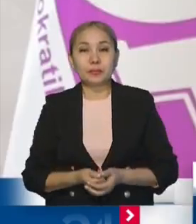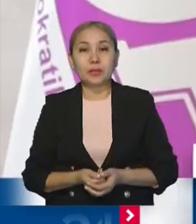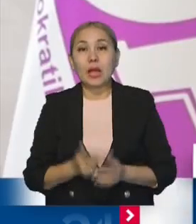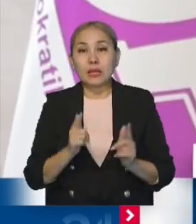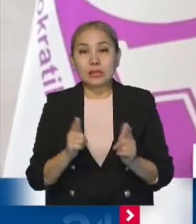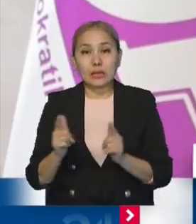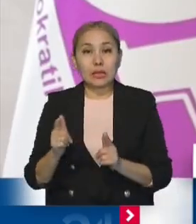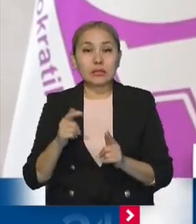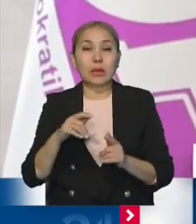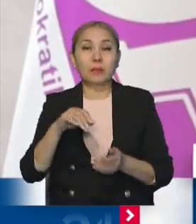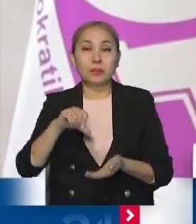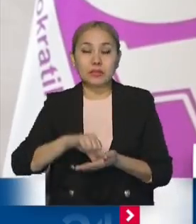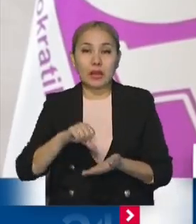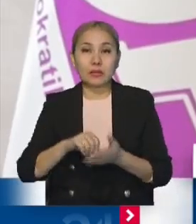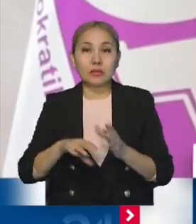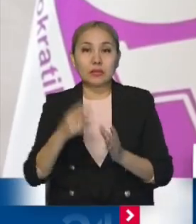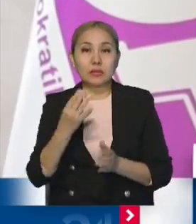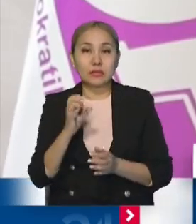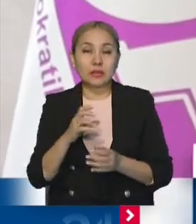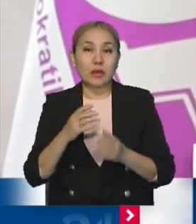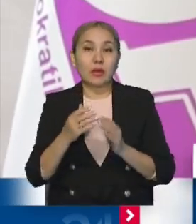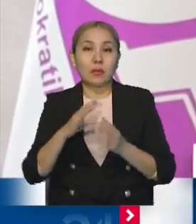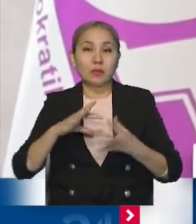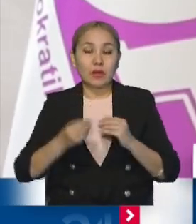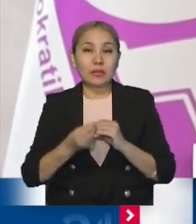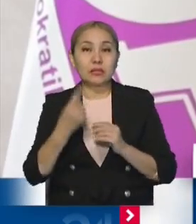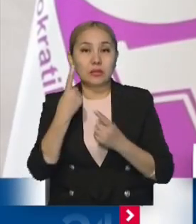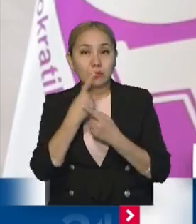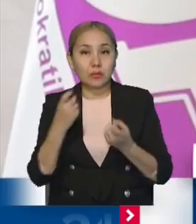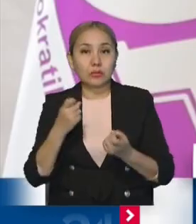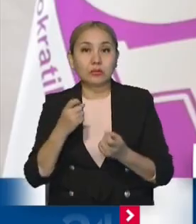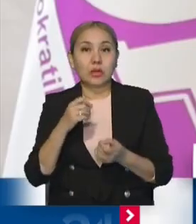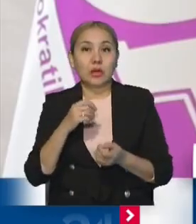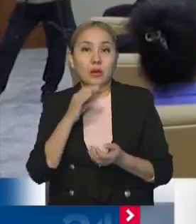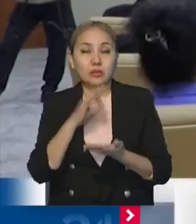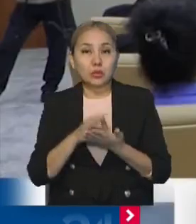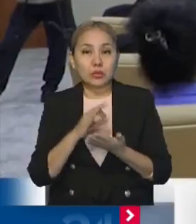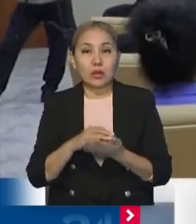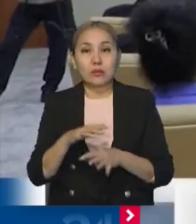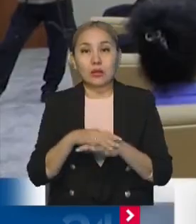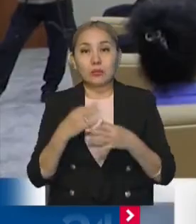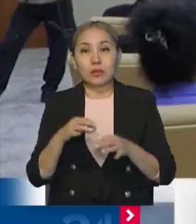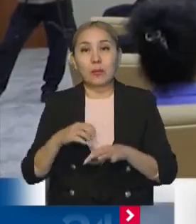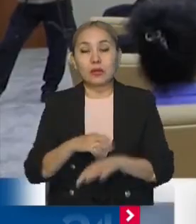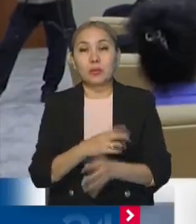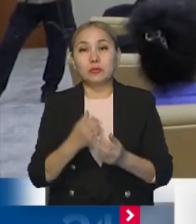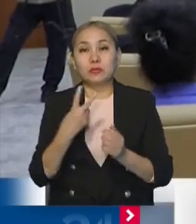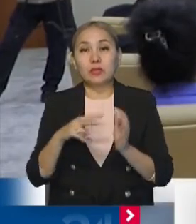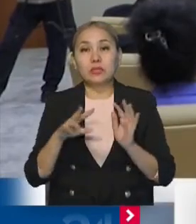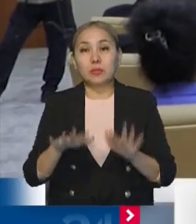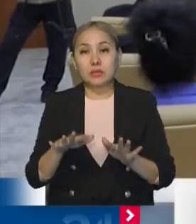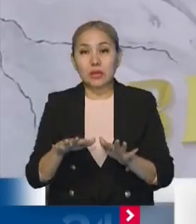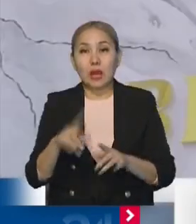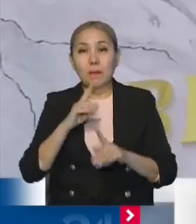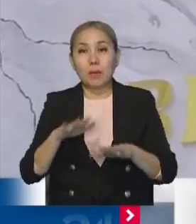Согласно представленным Центральной избирательной комиссии, предварительным результатом выборов Народно-демократическая партия Узбекистана получила 20 мест в